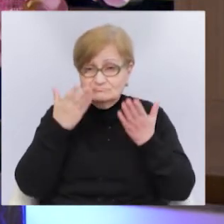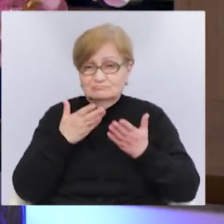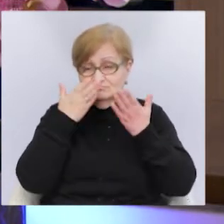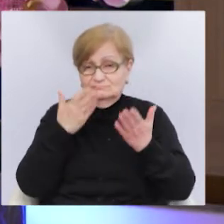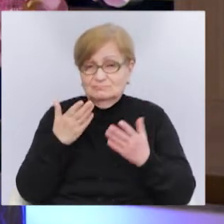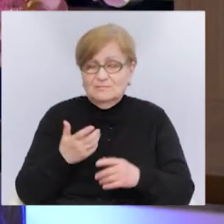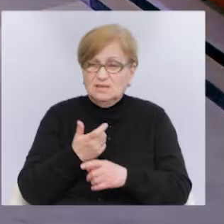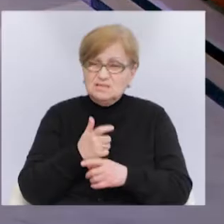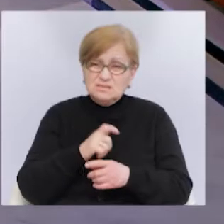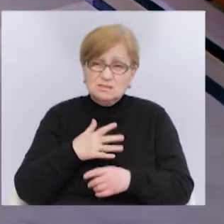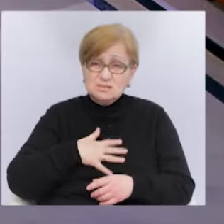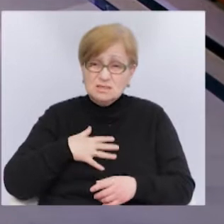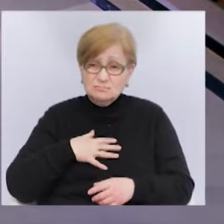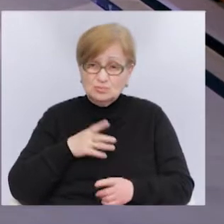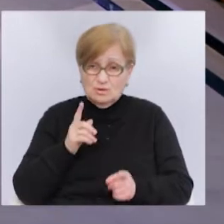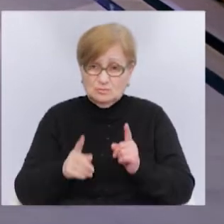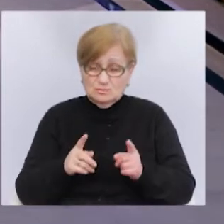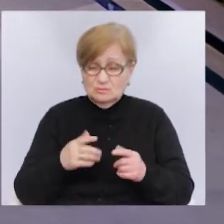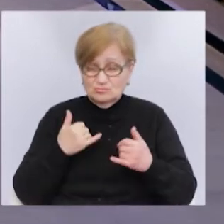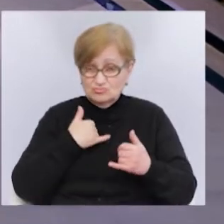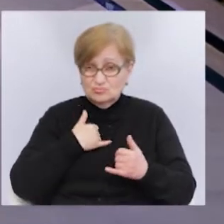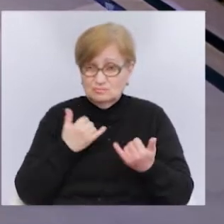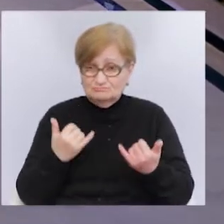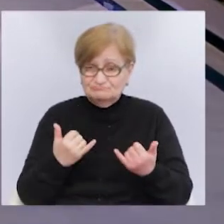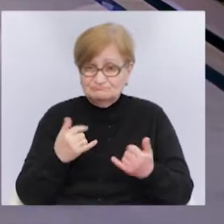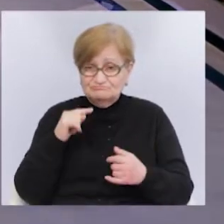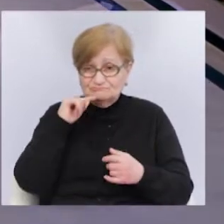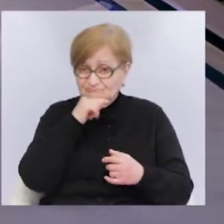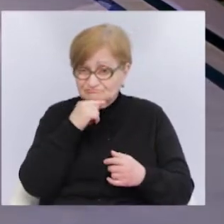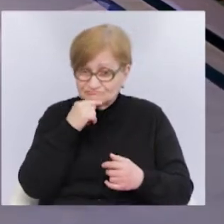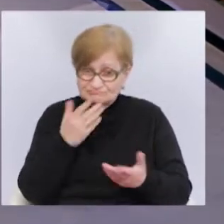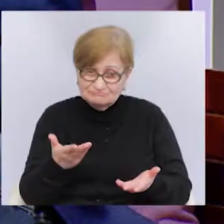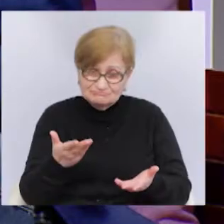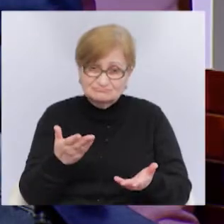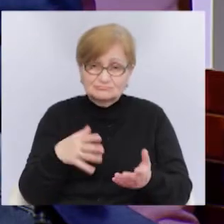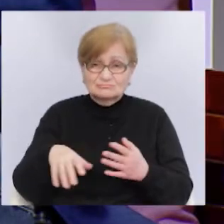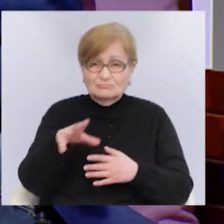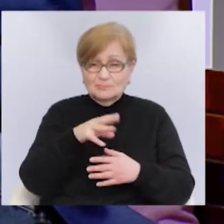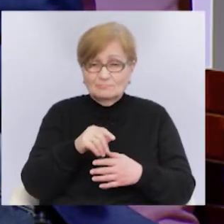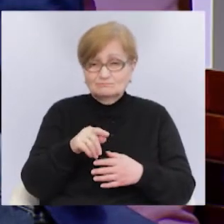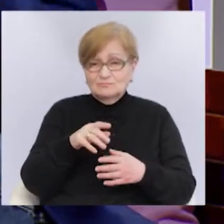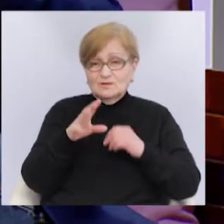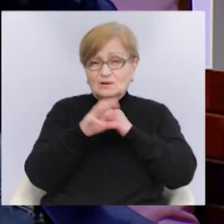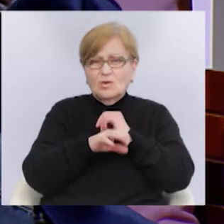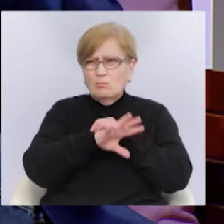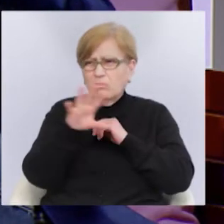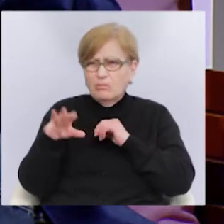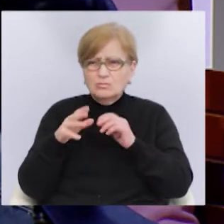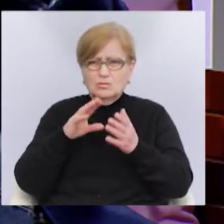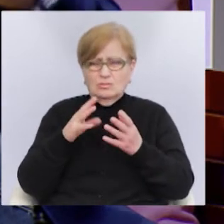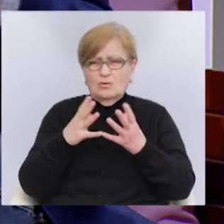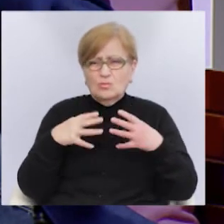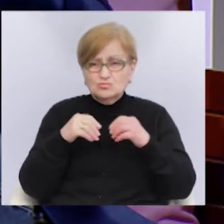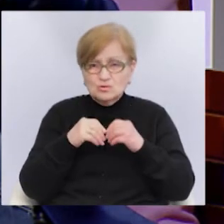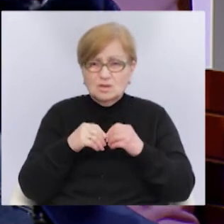ძალიან სამწუხარო რეალობა არის ჩვენ კონტექსტში, თქვათ, არსებული სოციოეკონომიკური მდგომარეობიდან, იგივე ბოლოკლევები თუ ამრავ ოჯახში, თქვათ, რაღაც